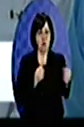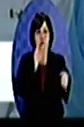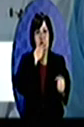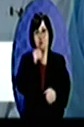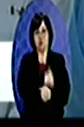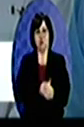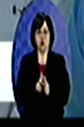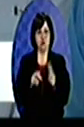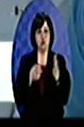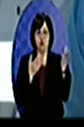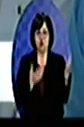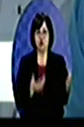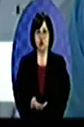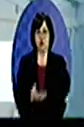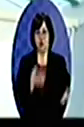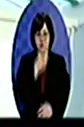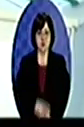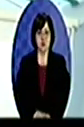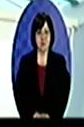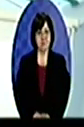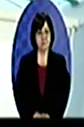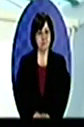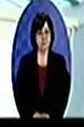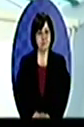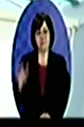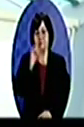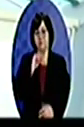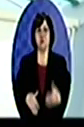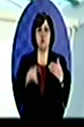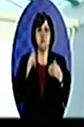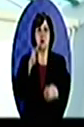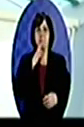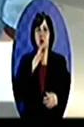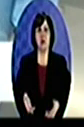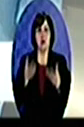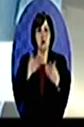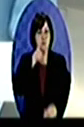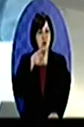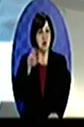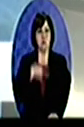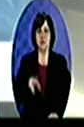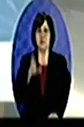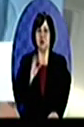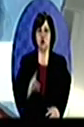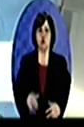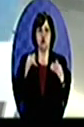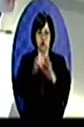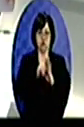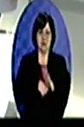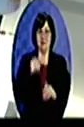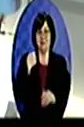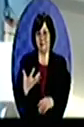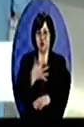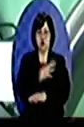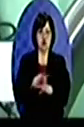боломж нь бүрднэ гэж үзэж байгаа. Азийн хөгжлийн банкны мэдээллээс үзвэл эрүүл мэндийн салбарын хөгжил хөтөлбөрийн 5 дахь